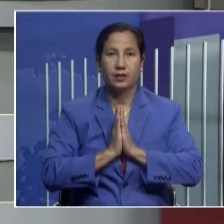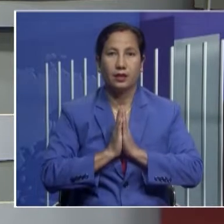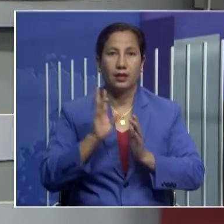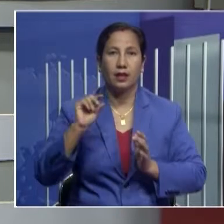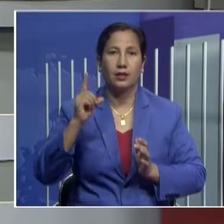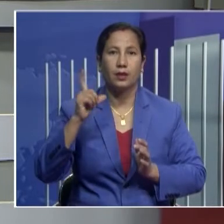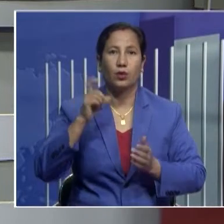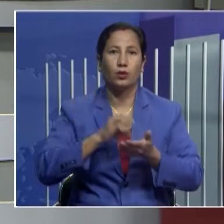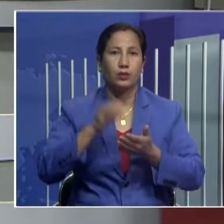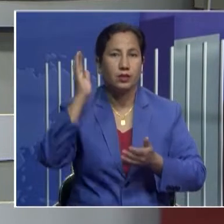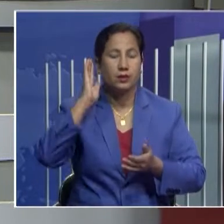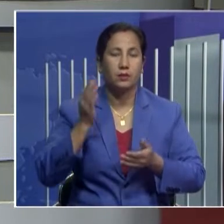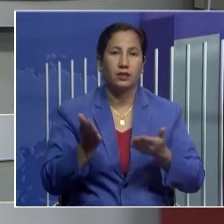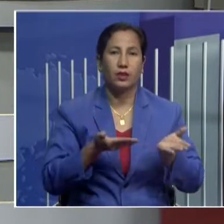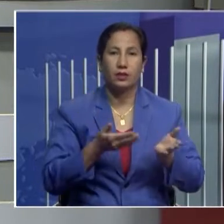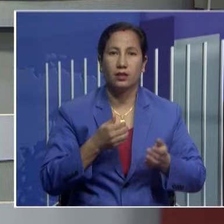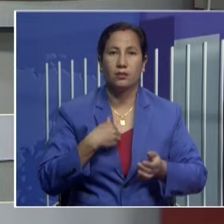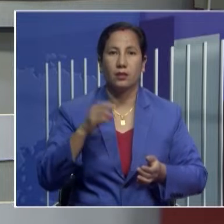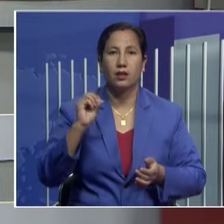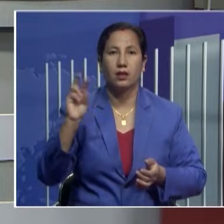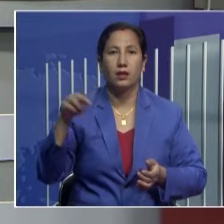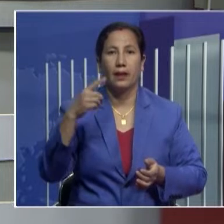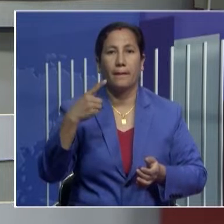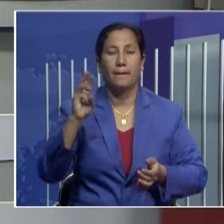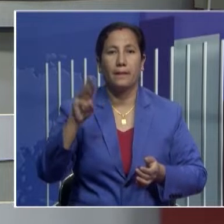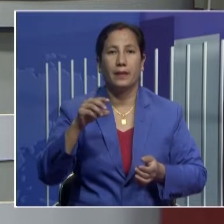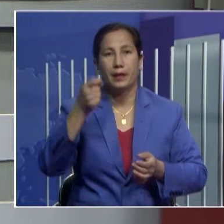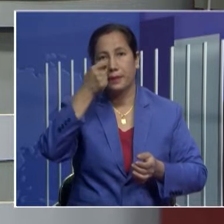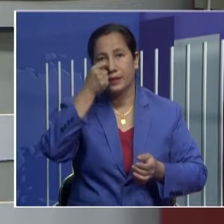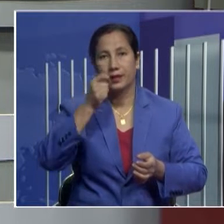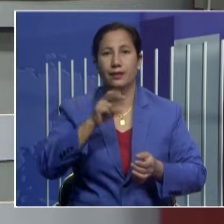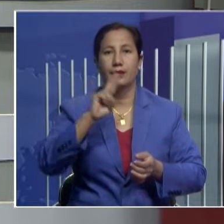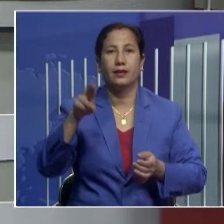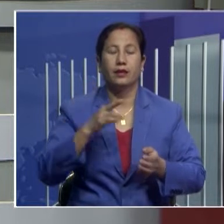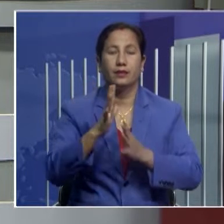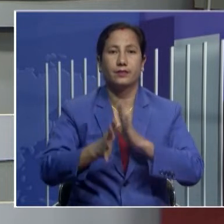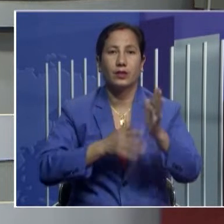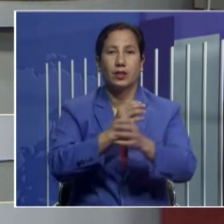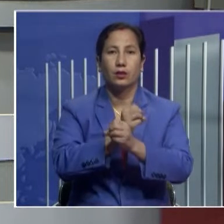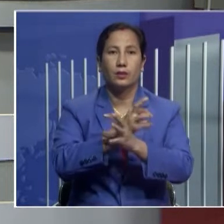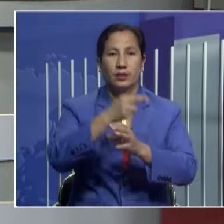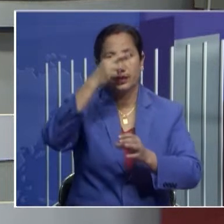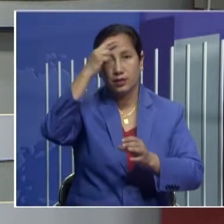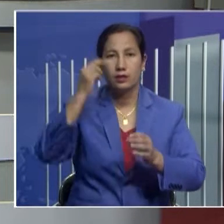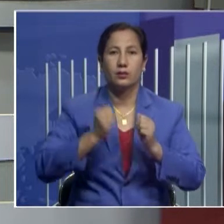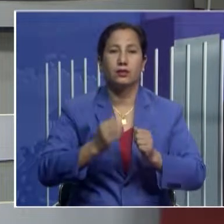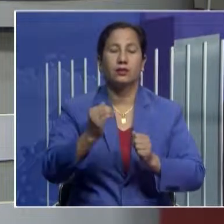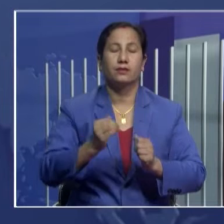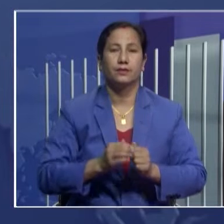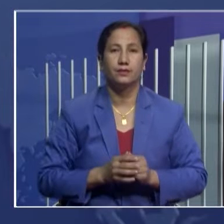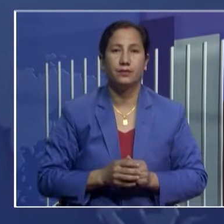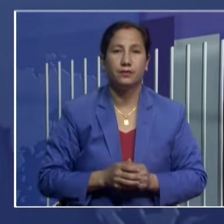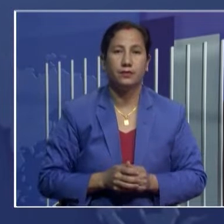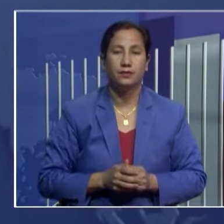नमस्कार, एनटीभी कोहलपुर समाचारमा स्वागत छ। म प्रेम बुढा छेत्री र सांकेतिकरणमा हुनुहुन्छ दोभाषे रति बस्नेत।